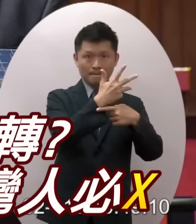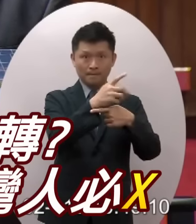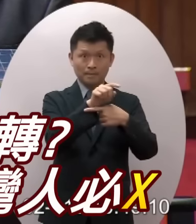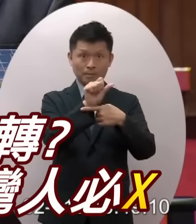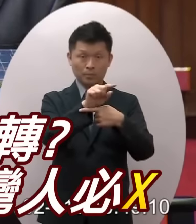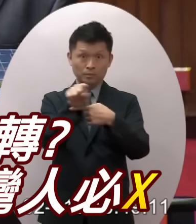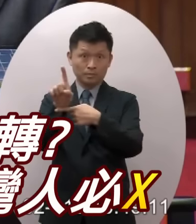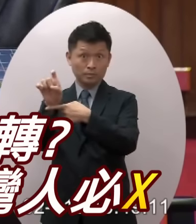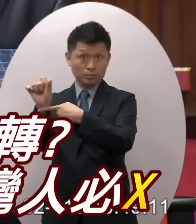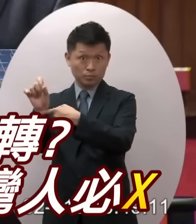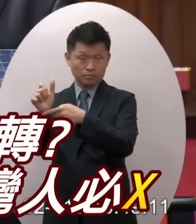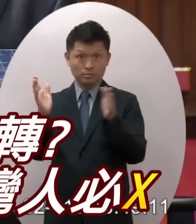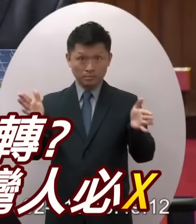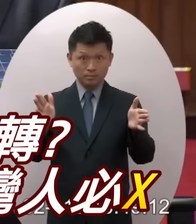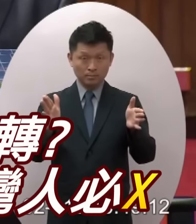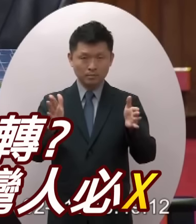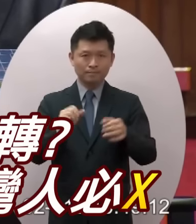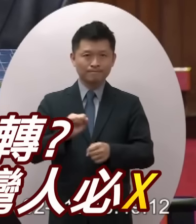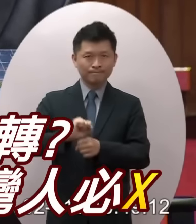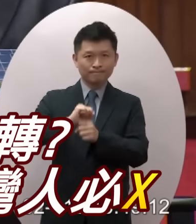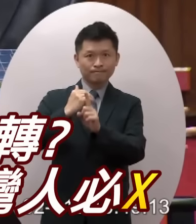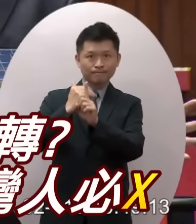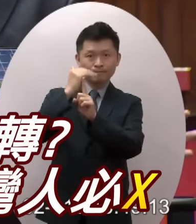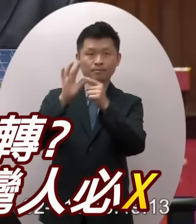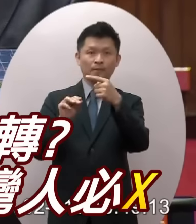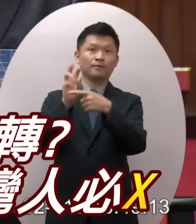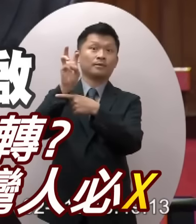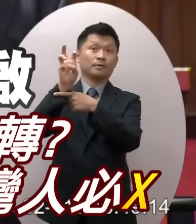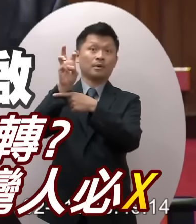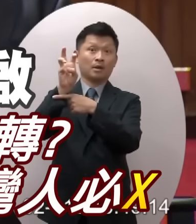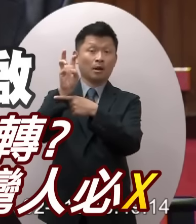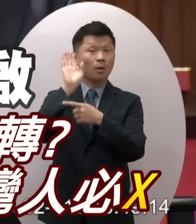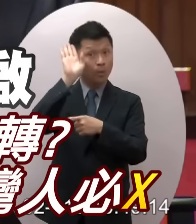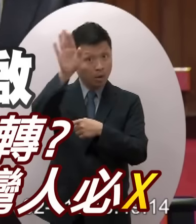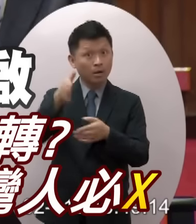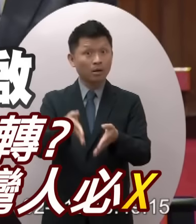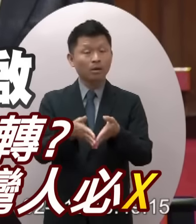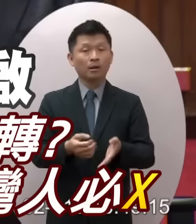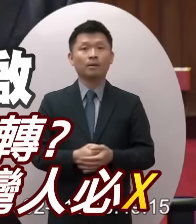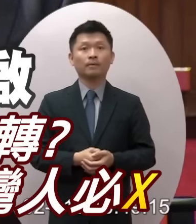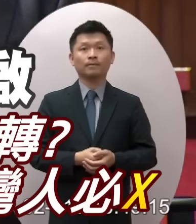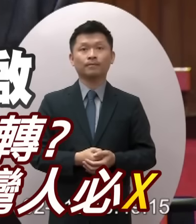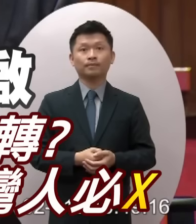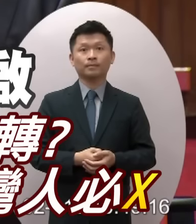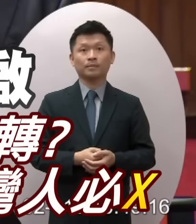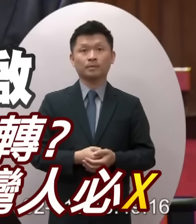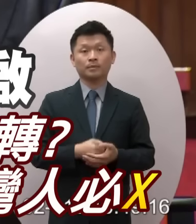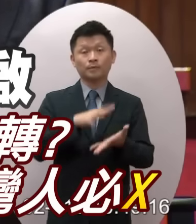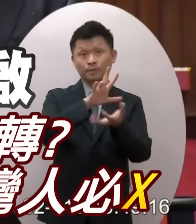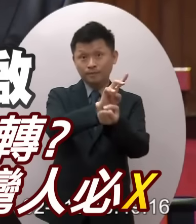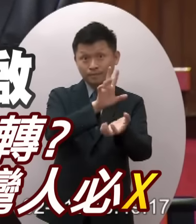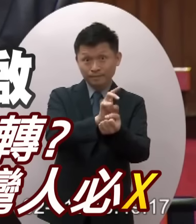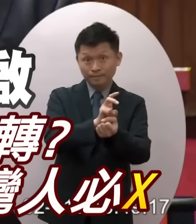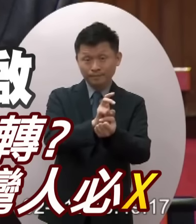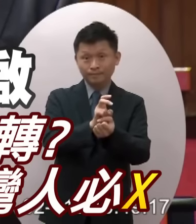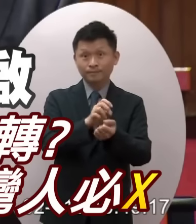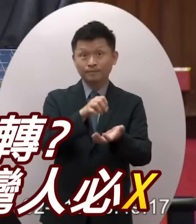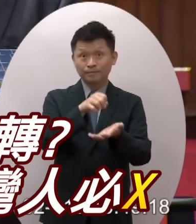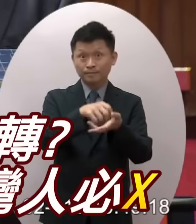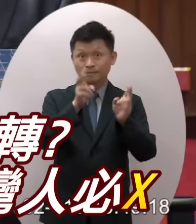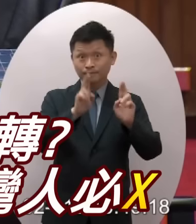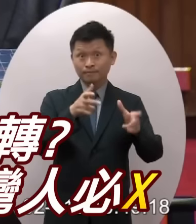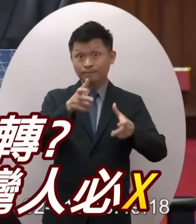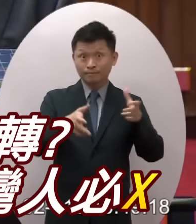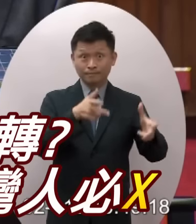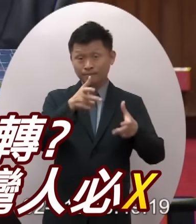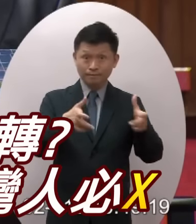8%、8.5%到15%，要发展到30%未来啦。因为你那富人会当个重顿。